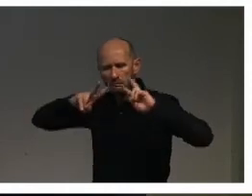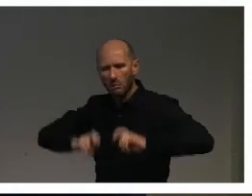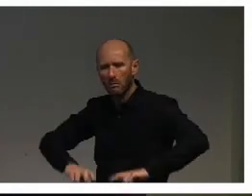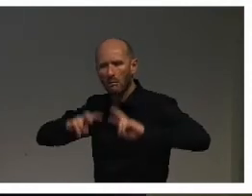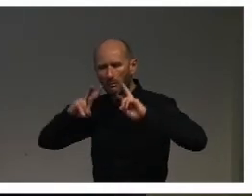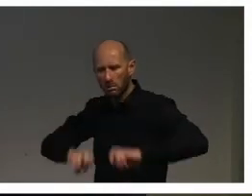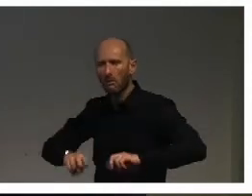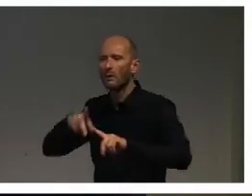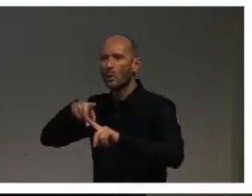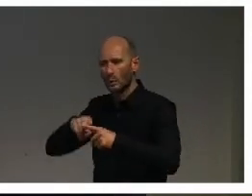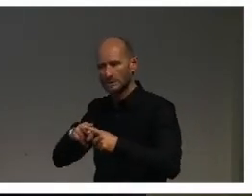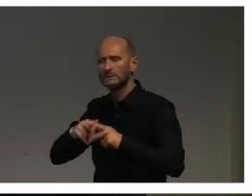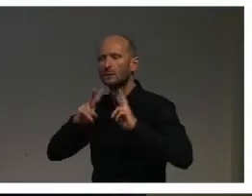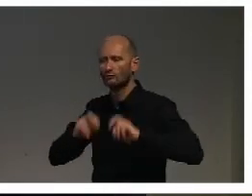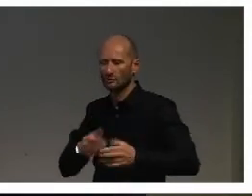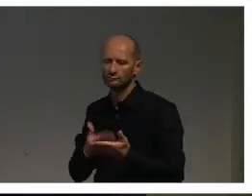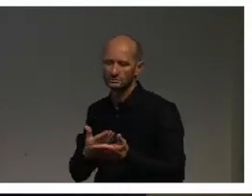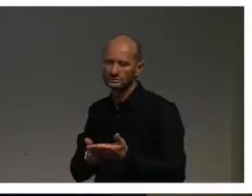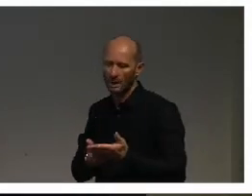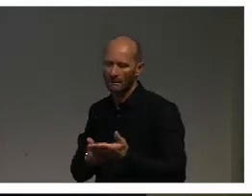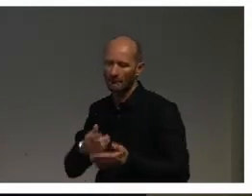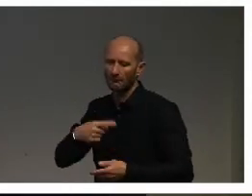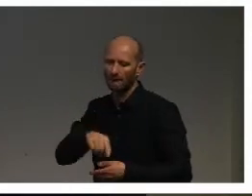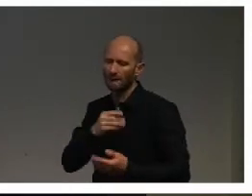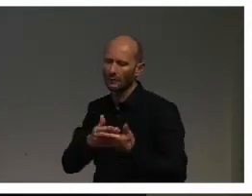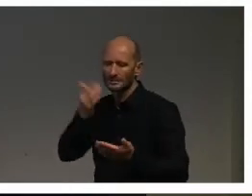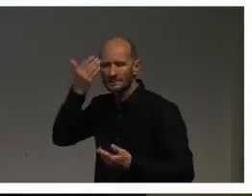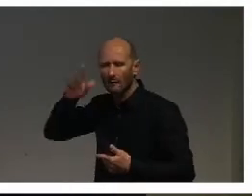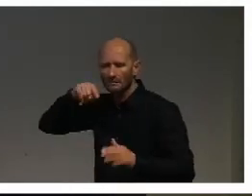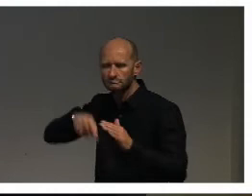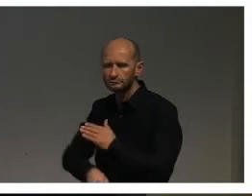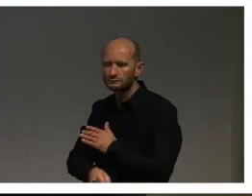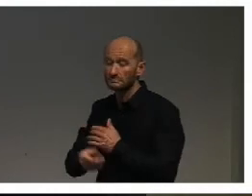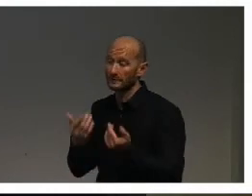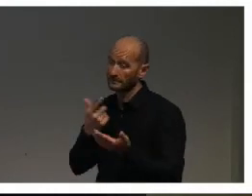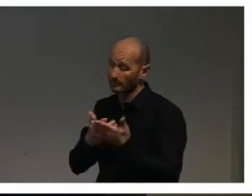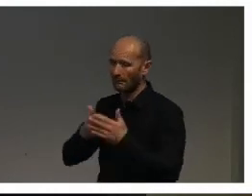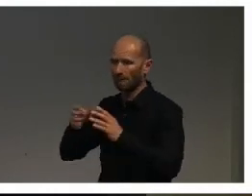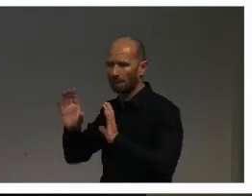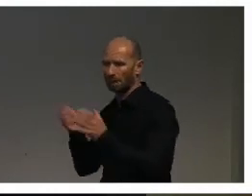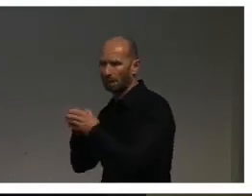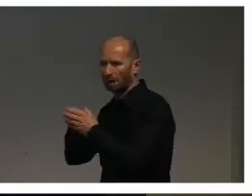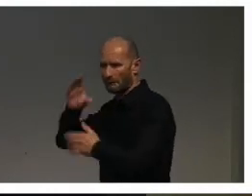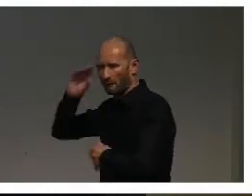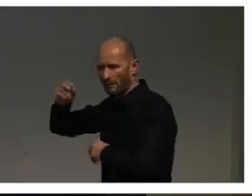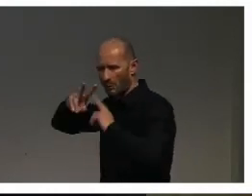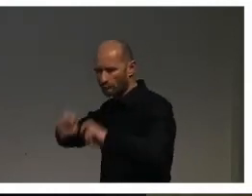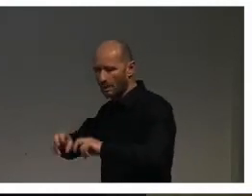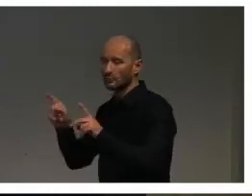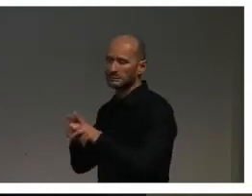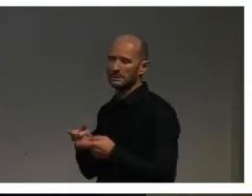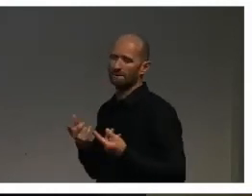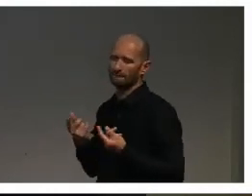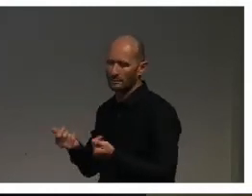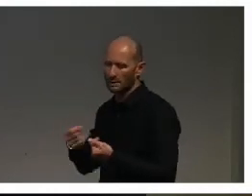outil de recherche qui mobilise la recherche, qui mobilise un certain nombre de moyens financiers à la fois au niveau français ou européen. Ce qu'il y a